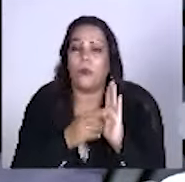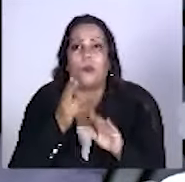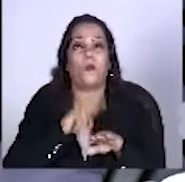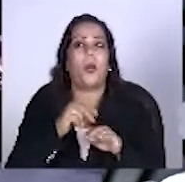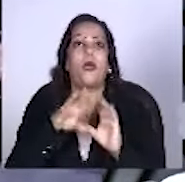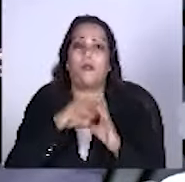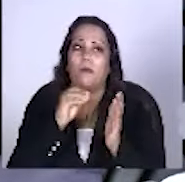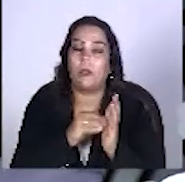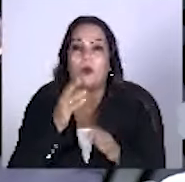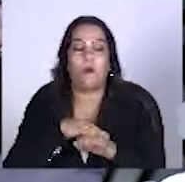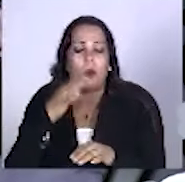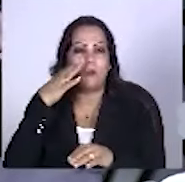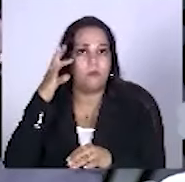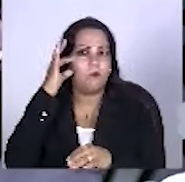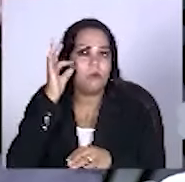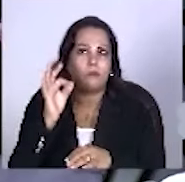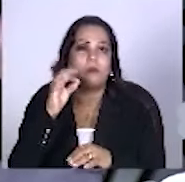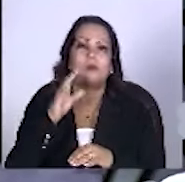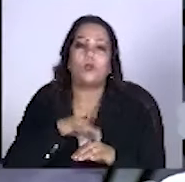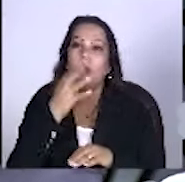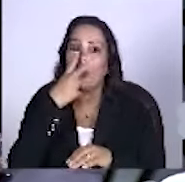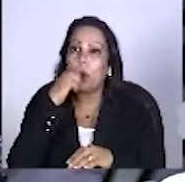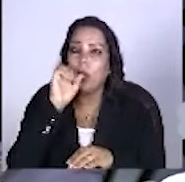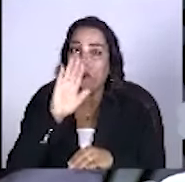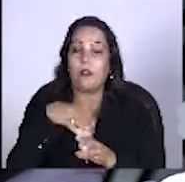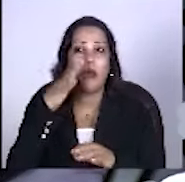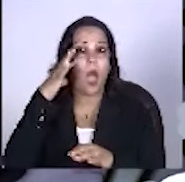والروحيات والعقل الرزين والحكمه مش في اي حد.